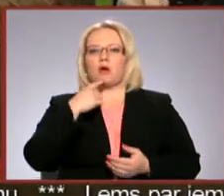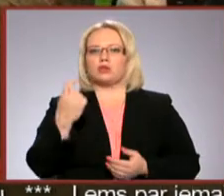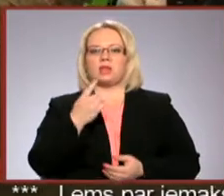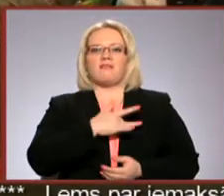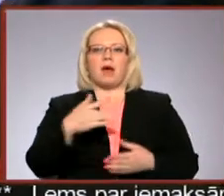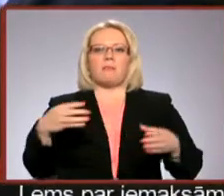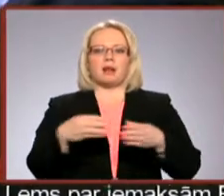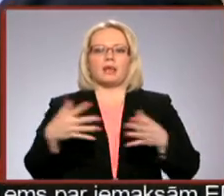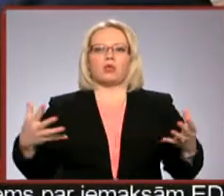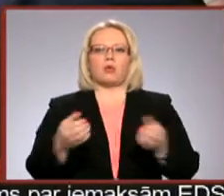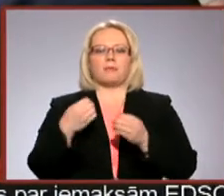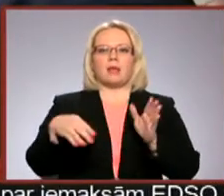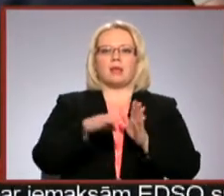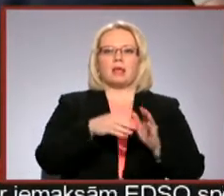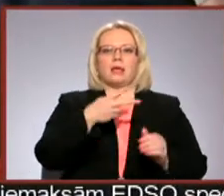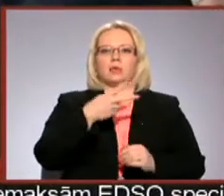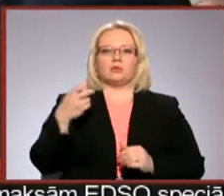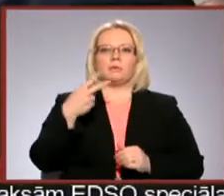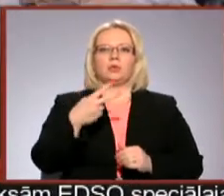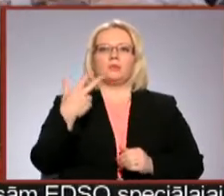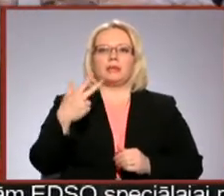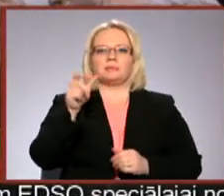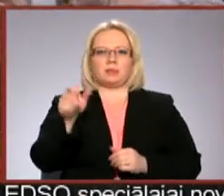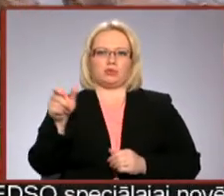nodibināta, klātesot 223 pilsoņiem.